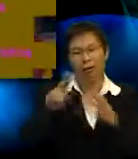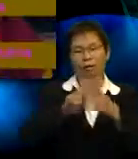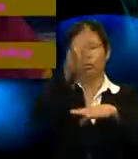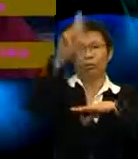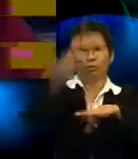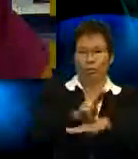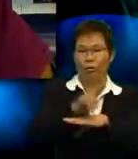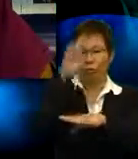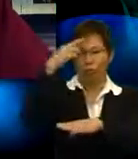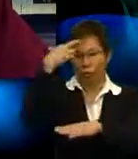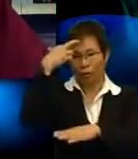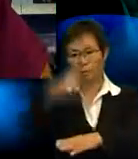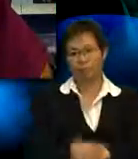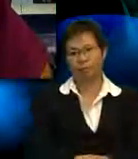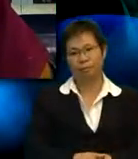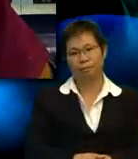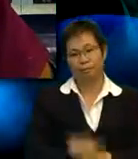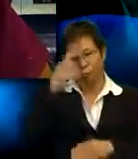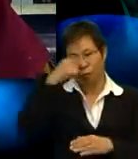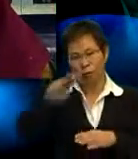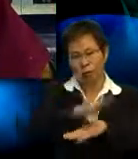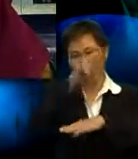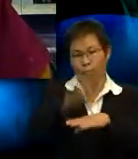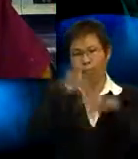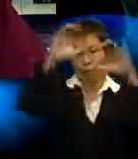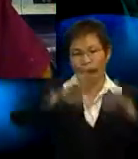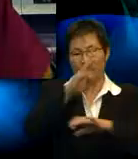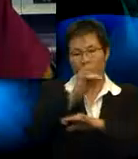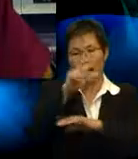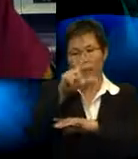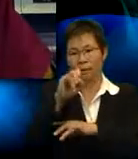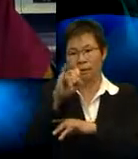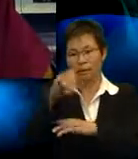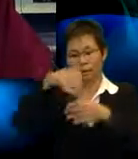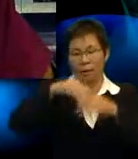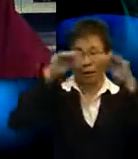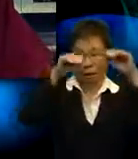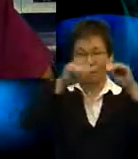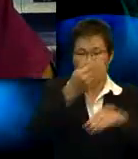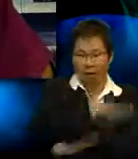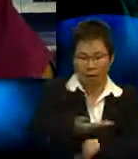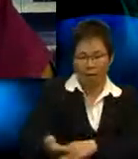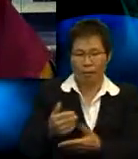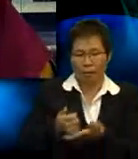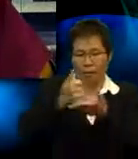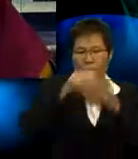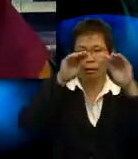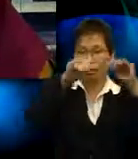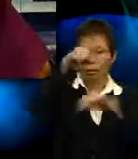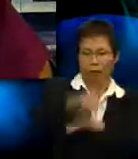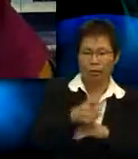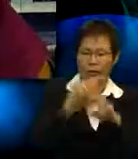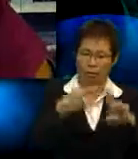fakta. Untuk menggunakan kaedah Melsi dalam pengajaran, bahan bantu mengajar perlu